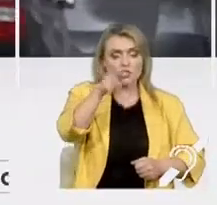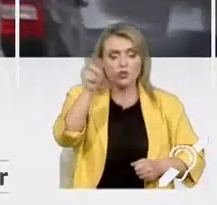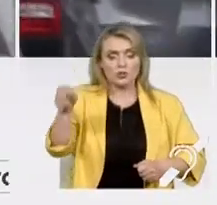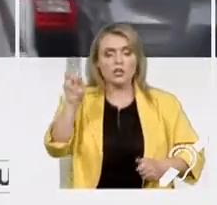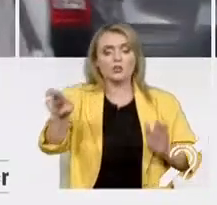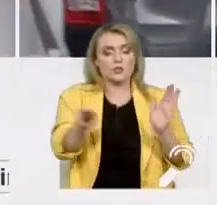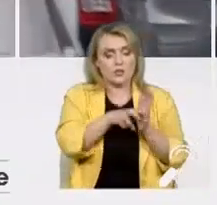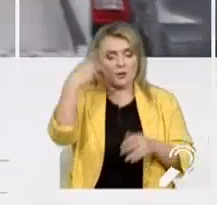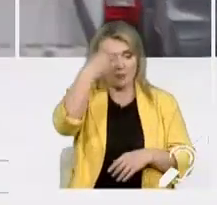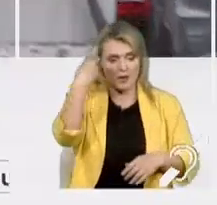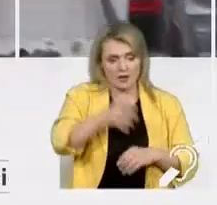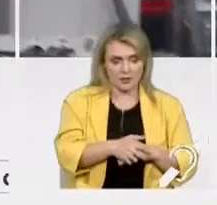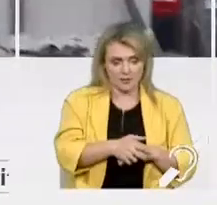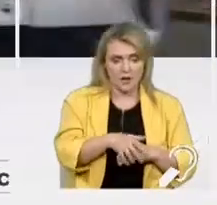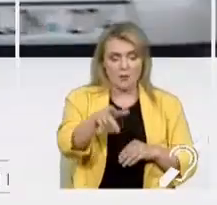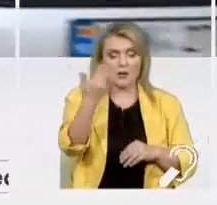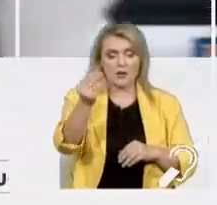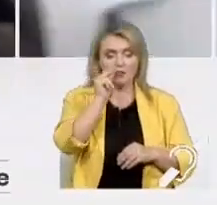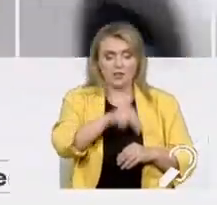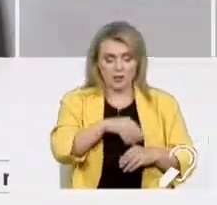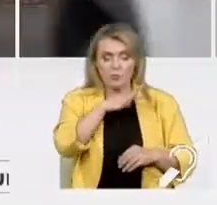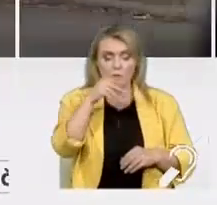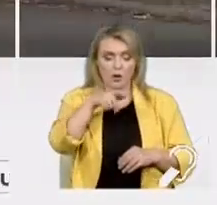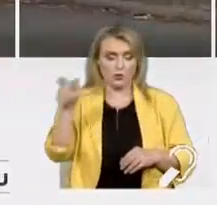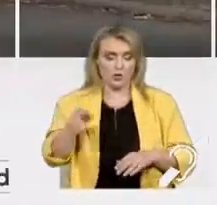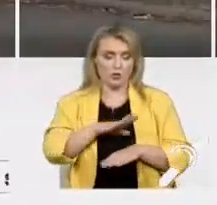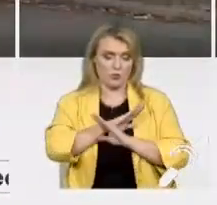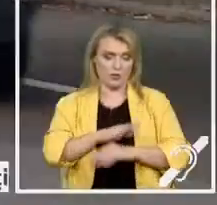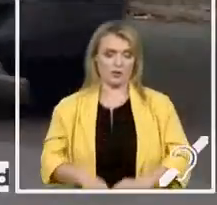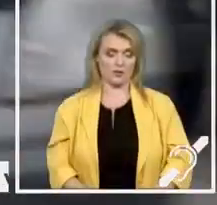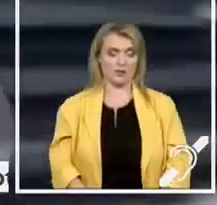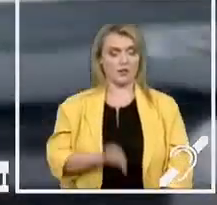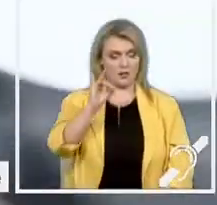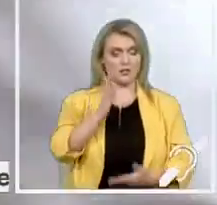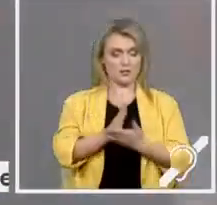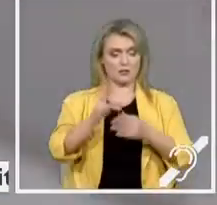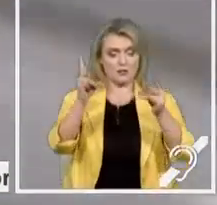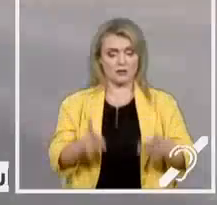urma cărora 11 persoane au murit, iar alte 136 au fost rănite.